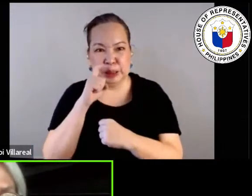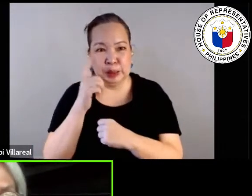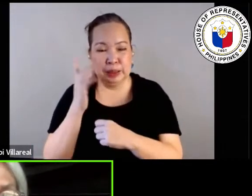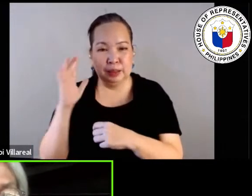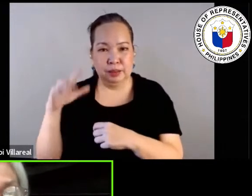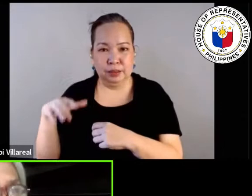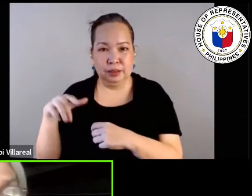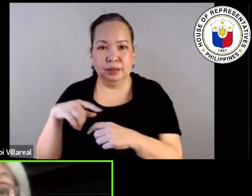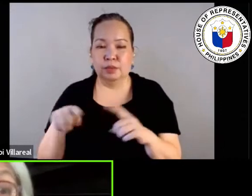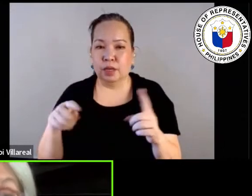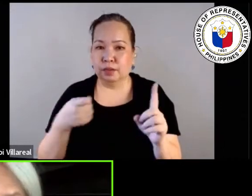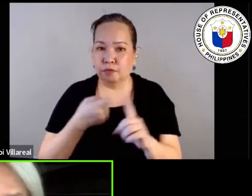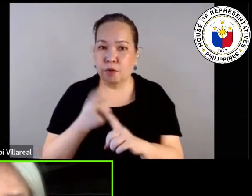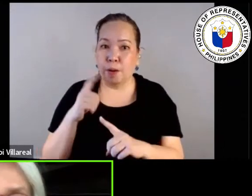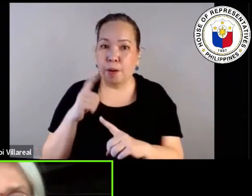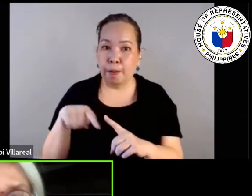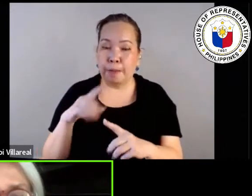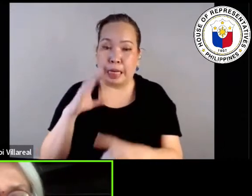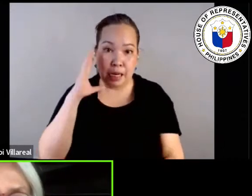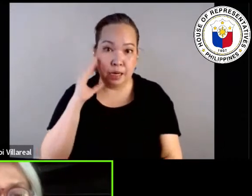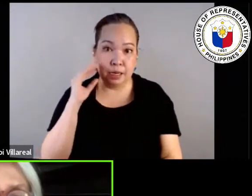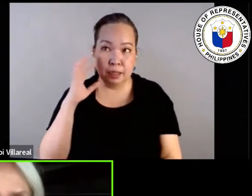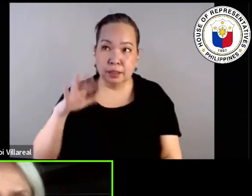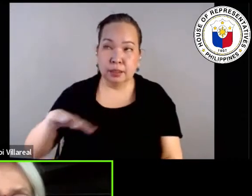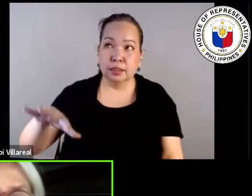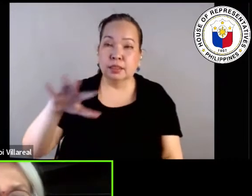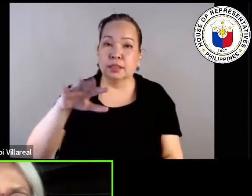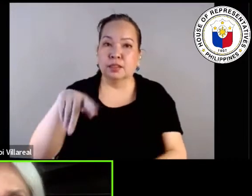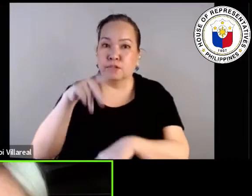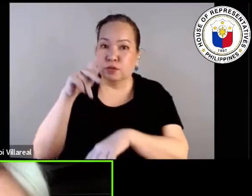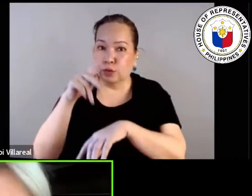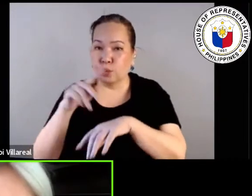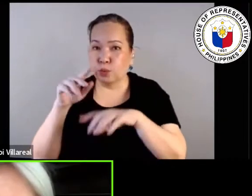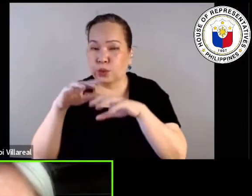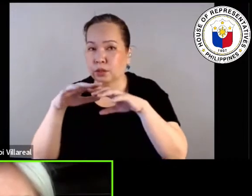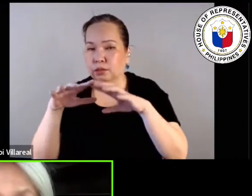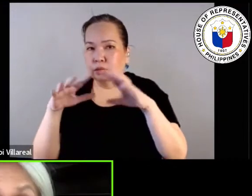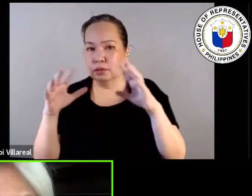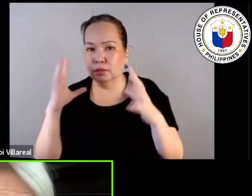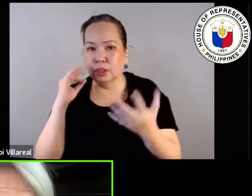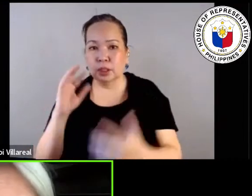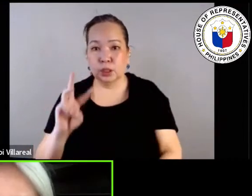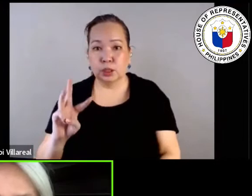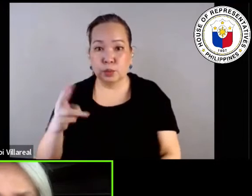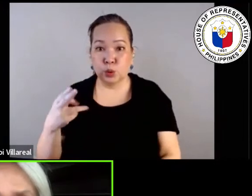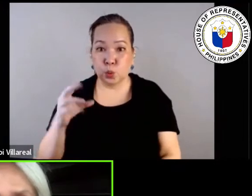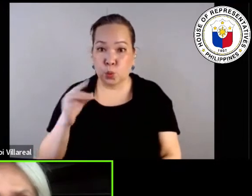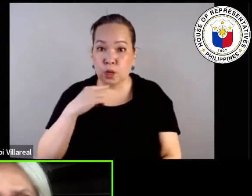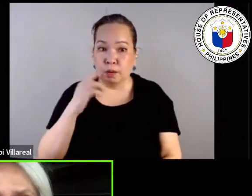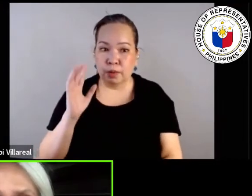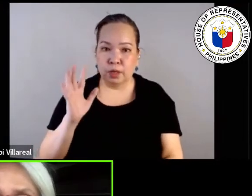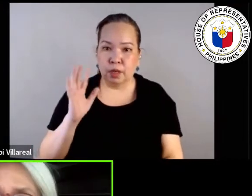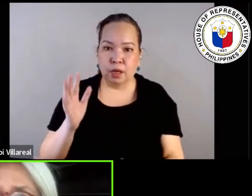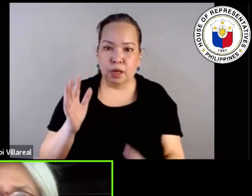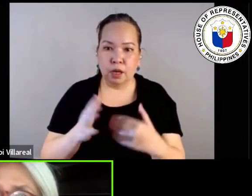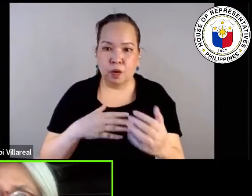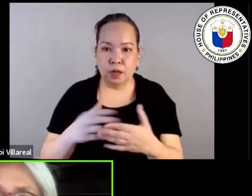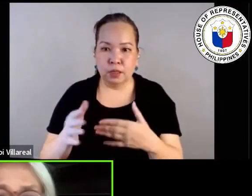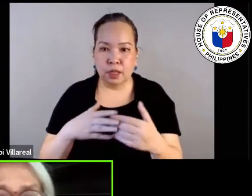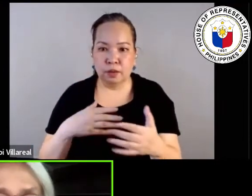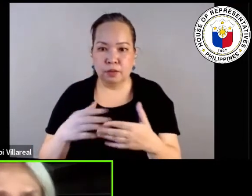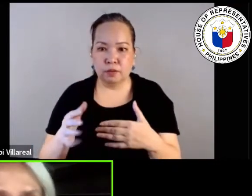sa pambansang karanasan ng WHO, sa kahit anumang populasyon ay